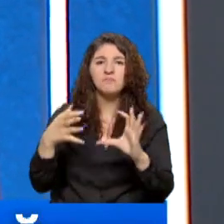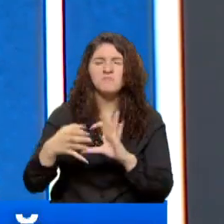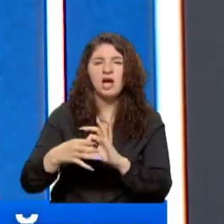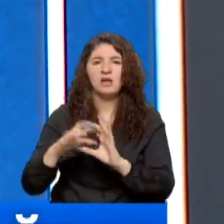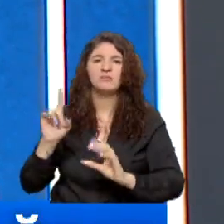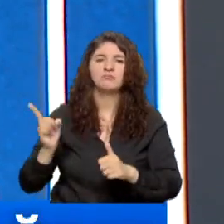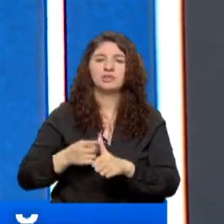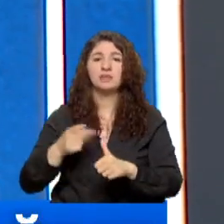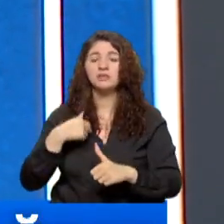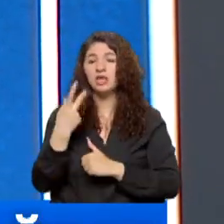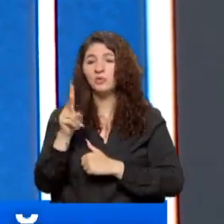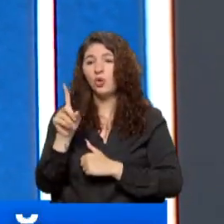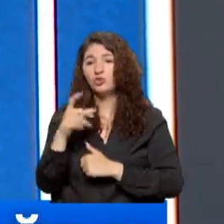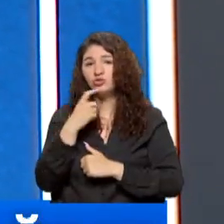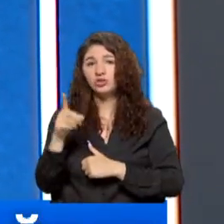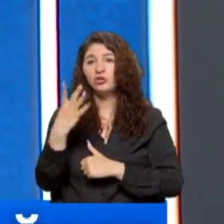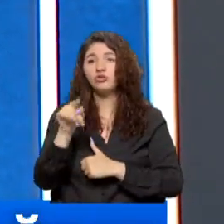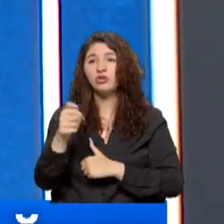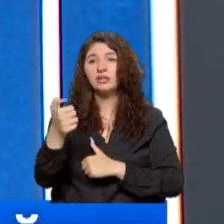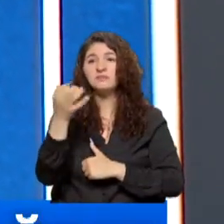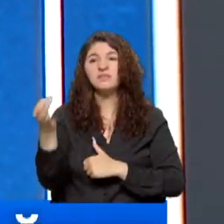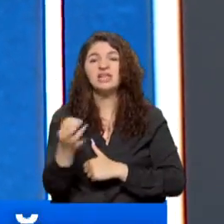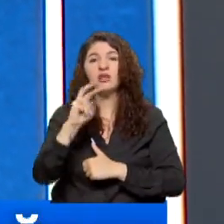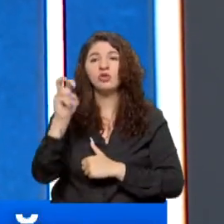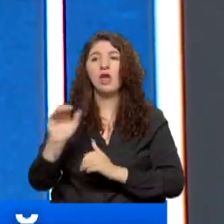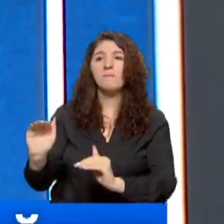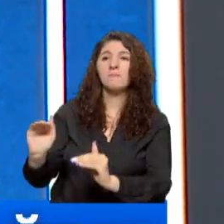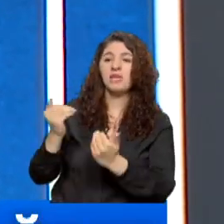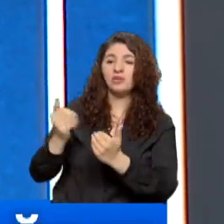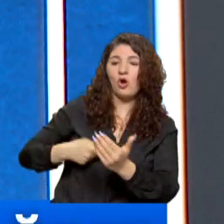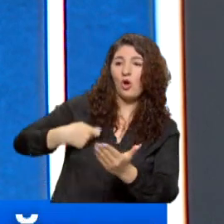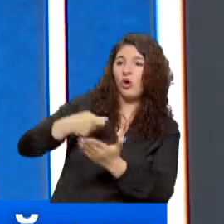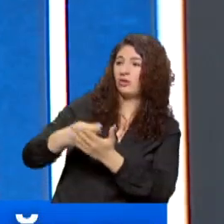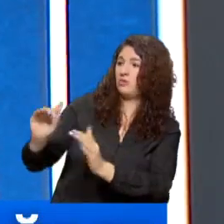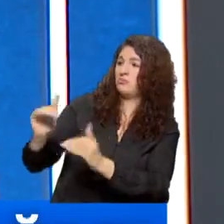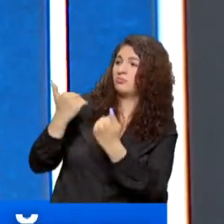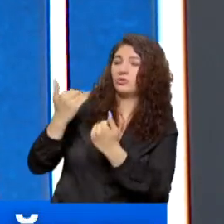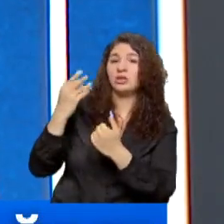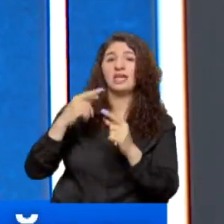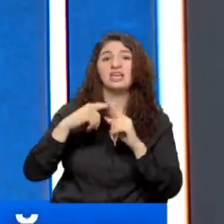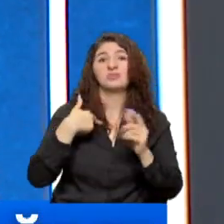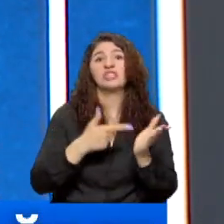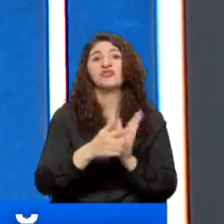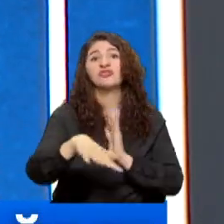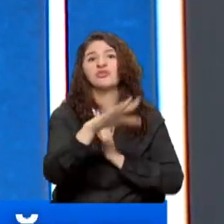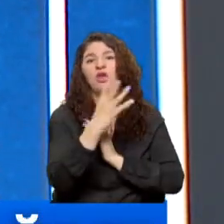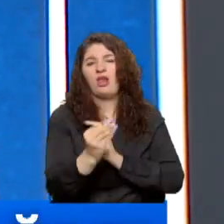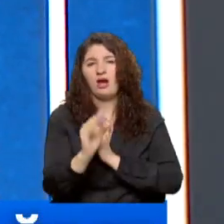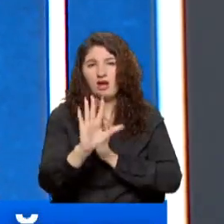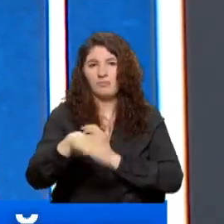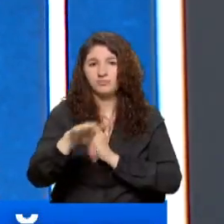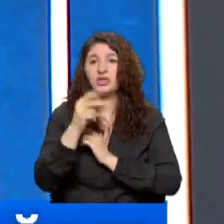bakın Biz 2013'te 4.6 milyar dolarlık destek ödemesi alıyoruz Çiftçiler olarak alıyormuşuz